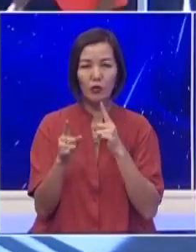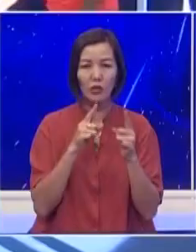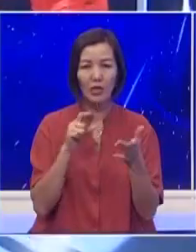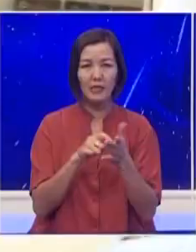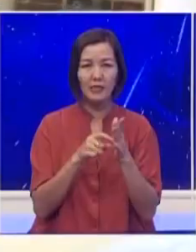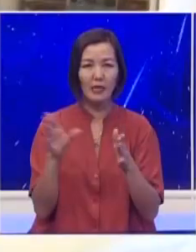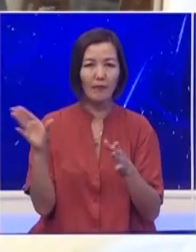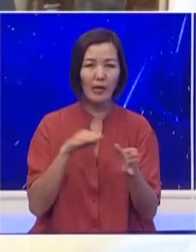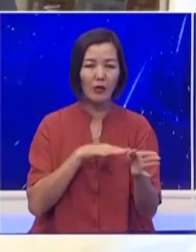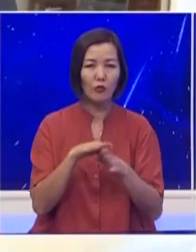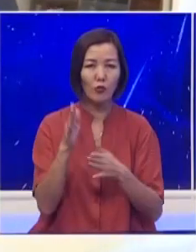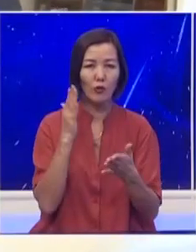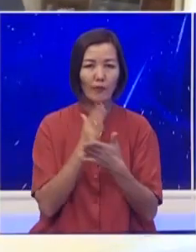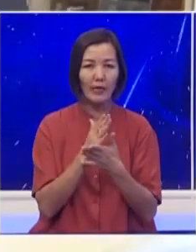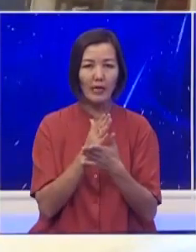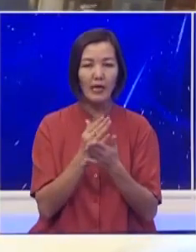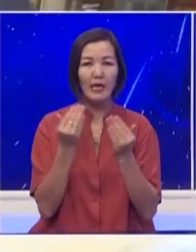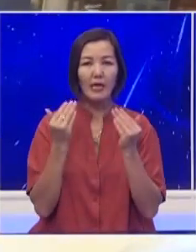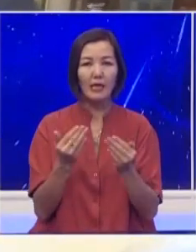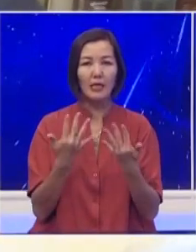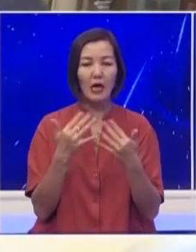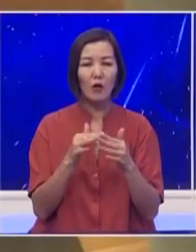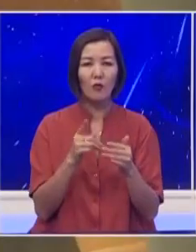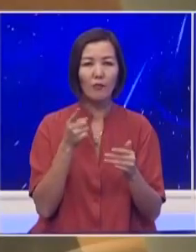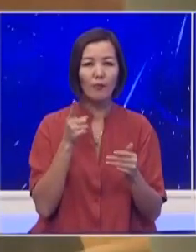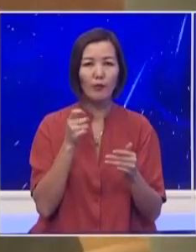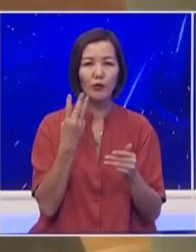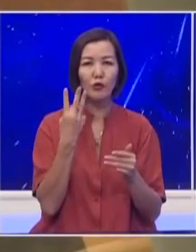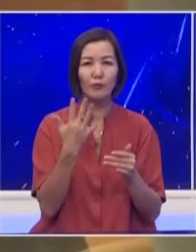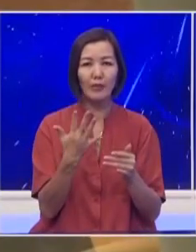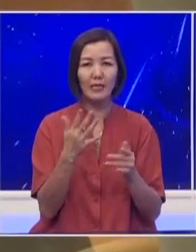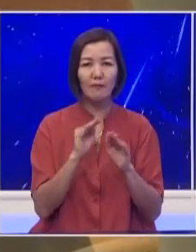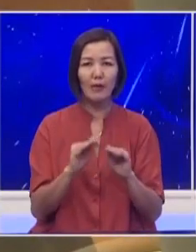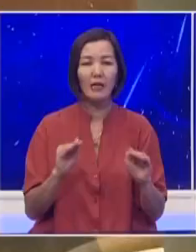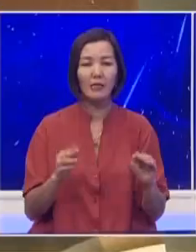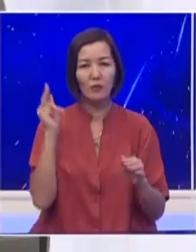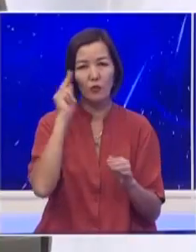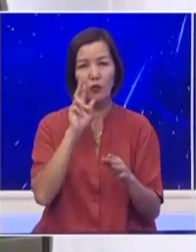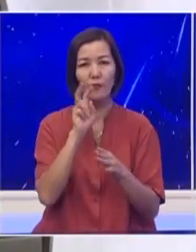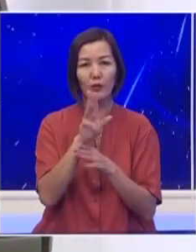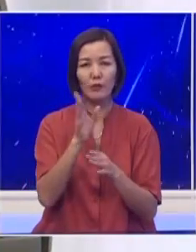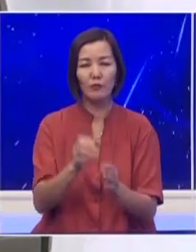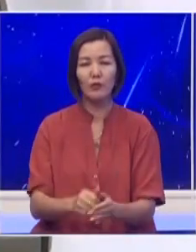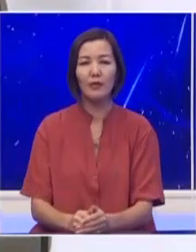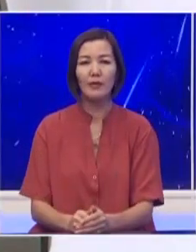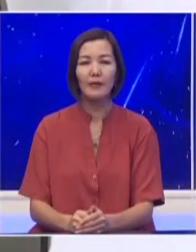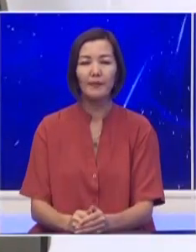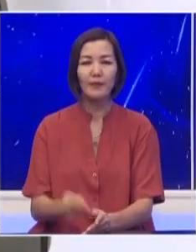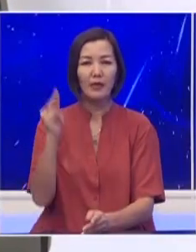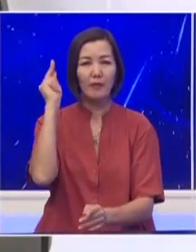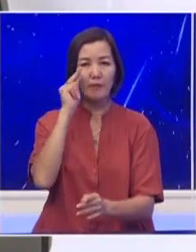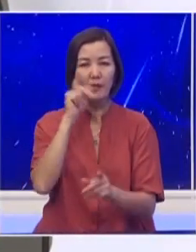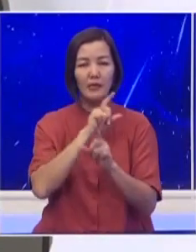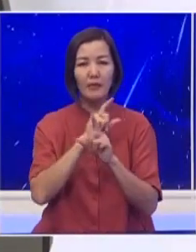бәрі толық қамтылған. Енді мұнда ауылдың 105 баласы алаңсыз білім алмақ. Мектебімізде қазіргі